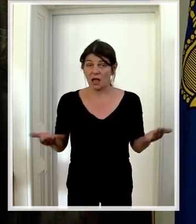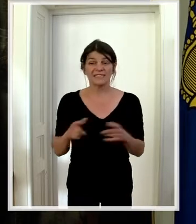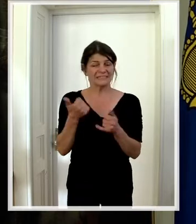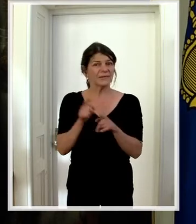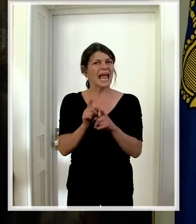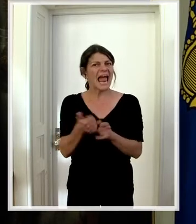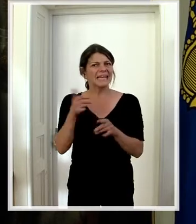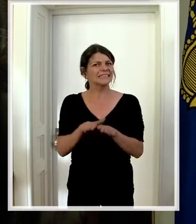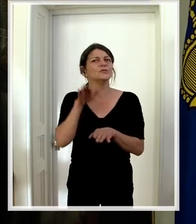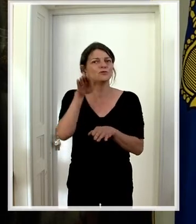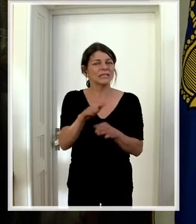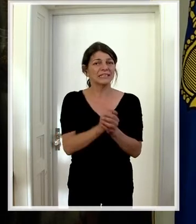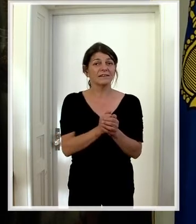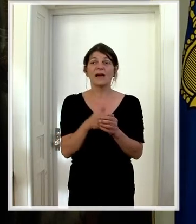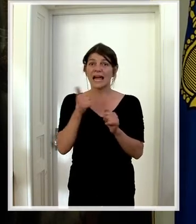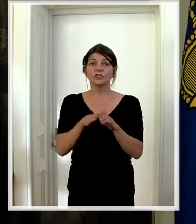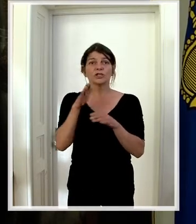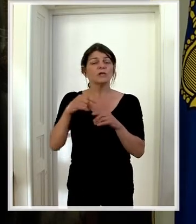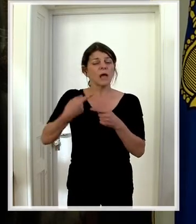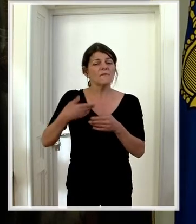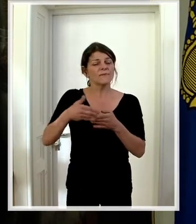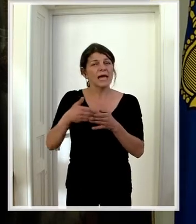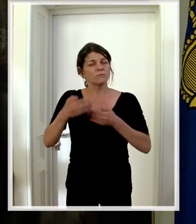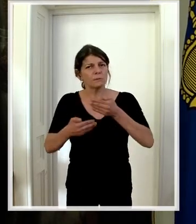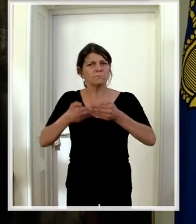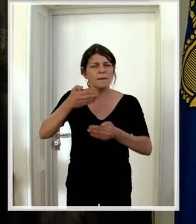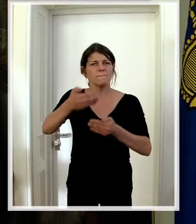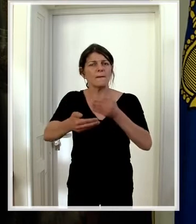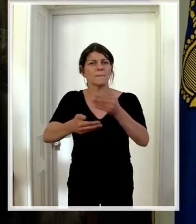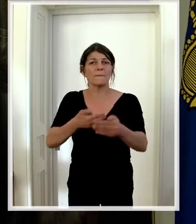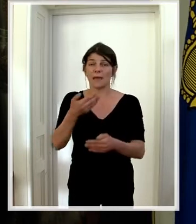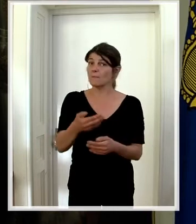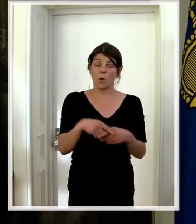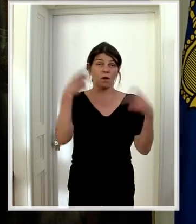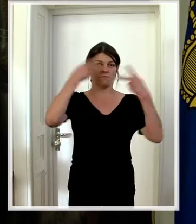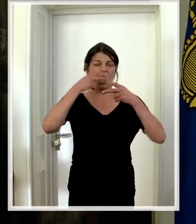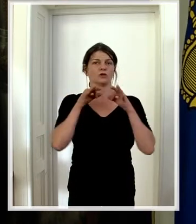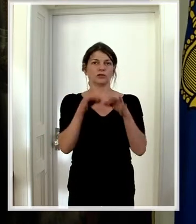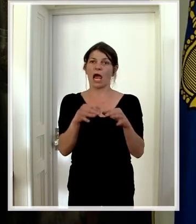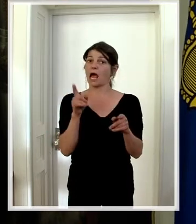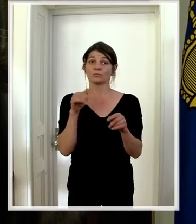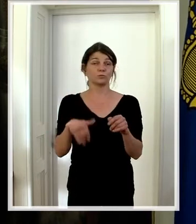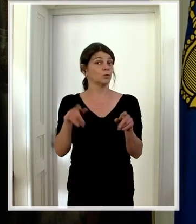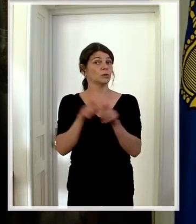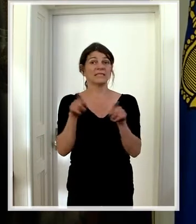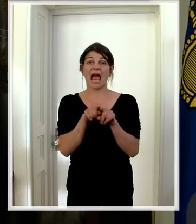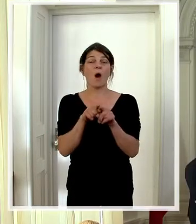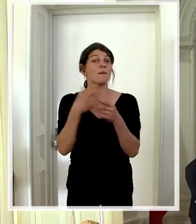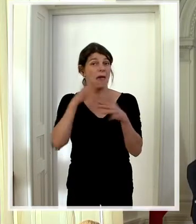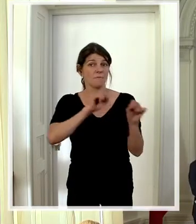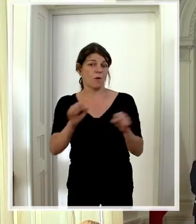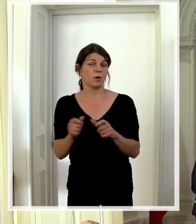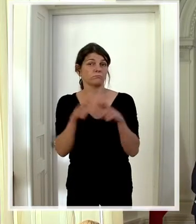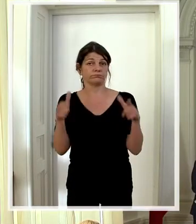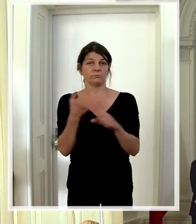Schritt. Ein erster Schritt, wo viele weitere folgen sollen. Und wo es gerade auch die Strasse natürlich Kapazitäten erweitern soll.